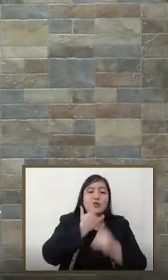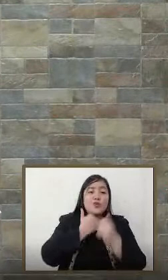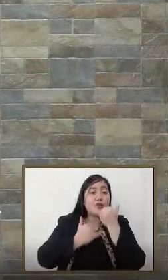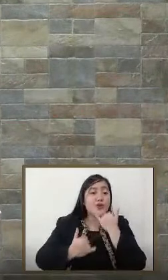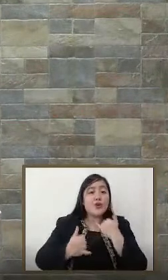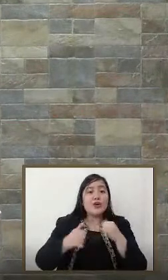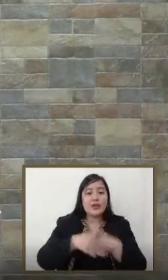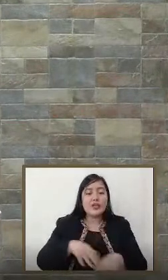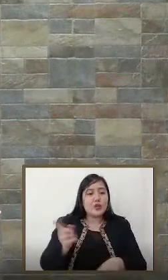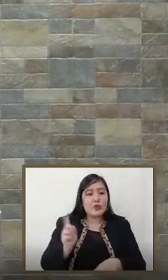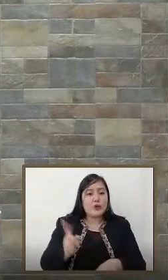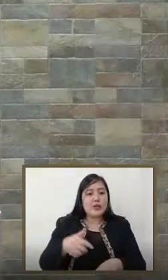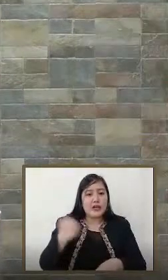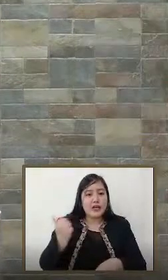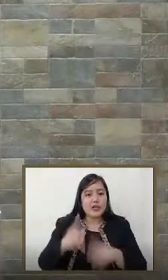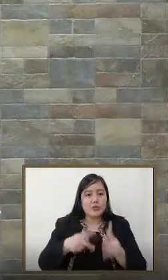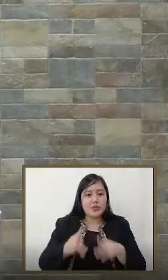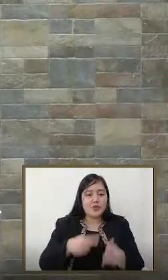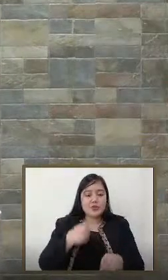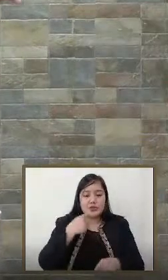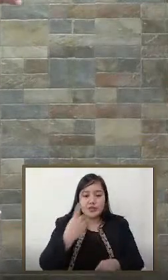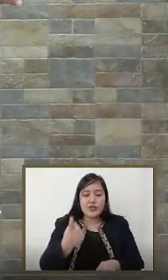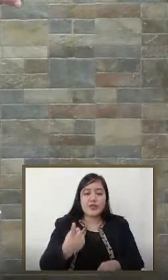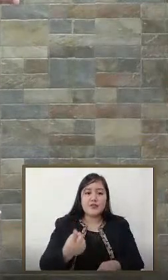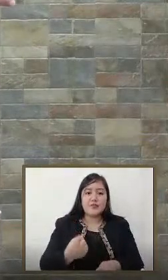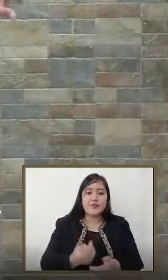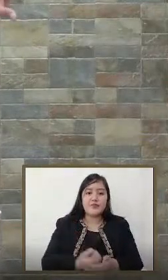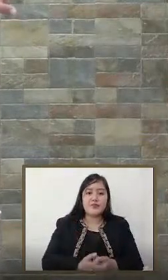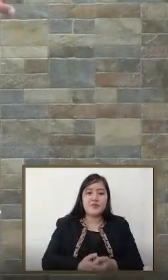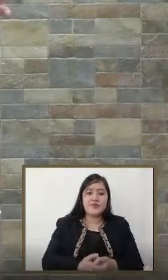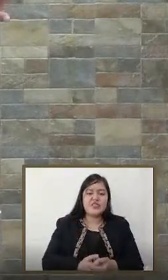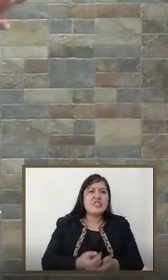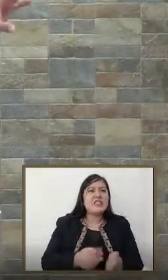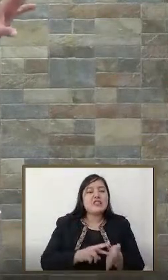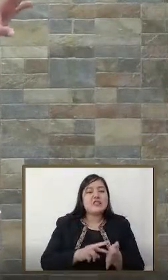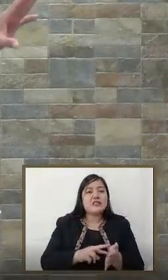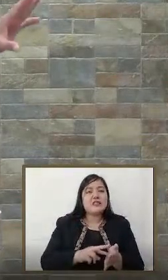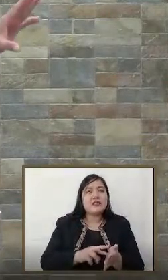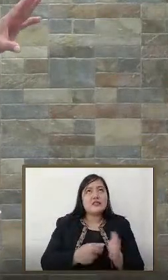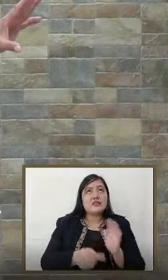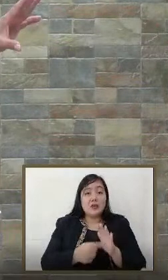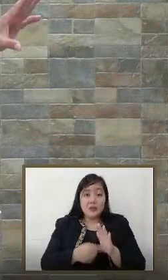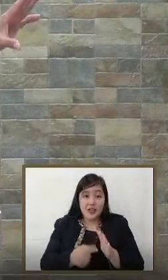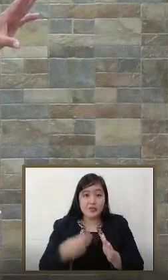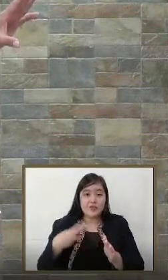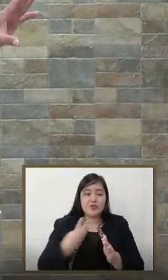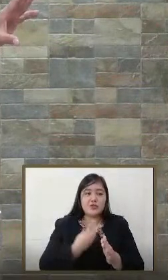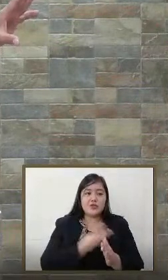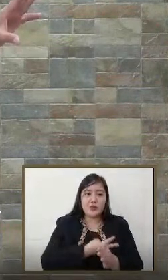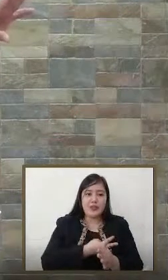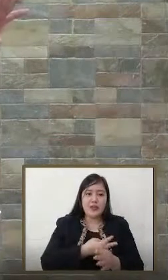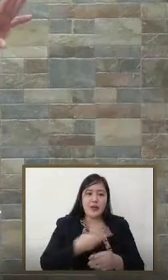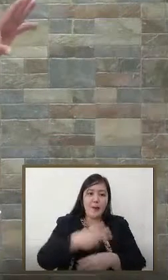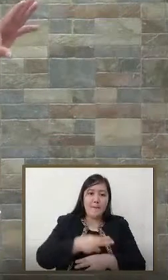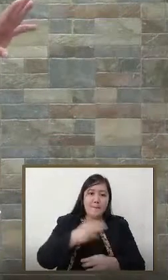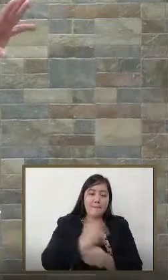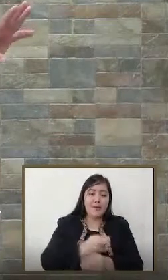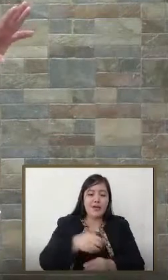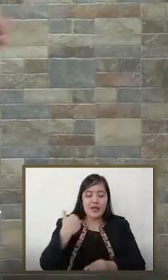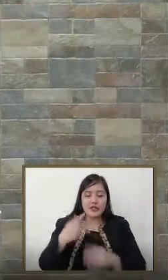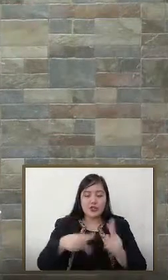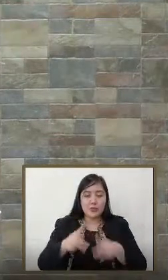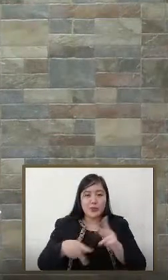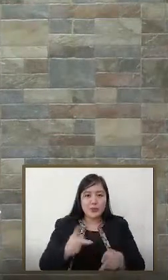know what? Mas pinipili natin maliin ang sinasabi nila. Listen, that's not peaceable. And because that's